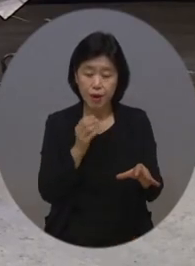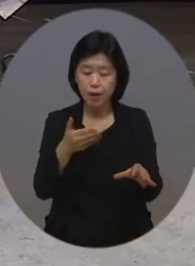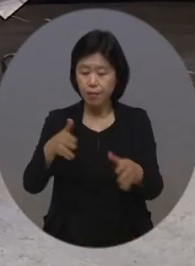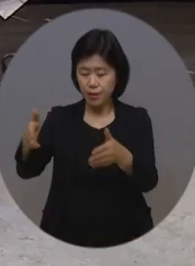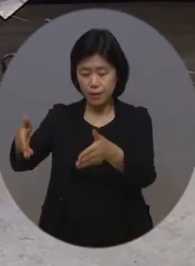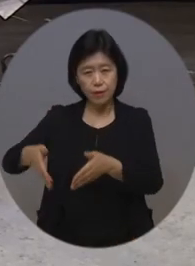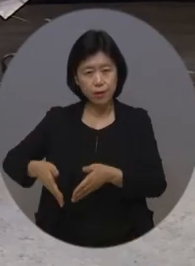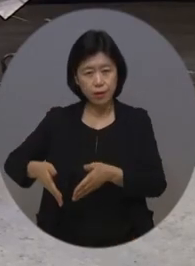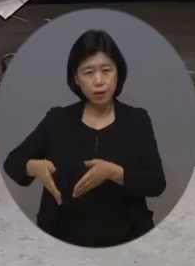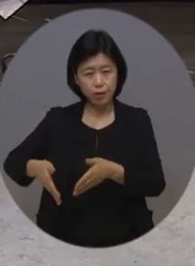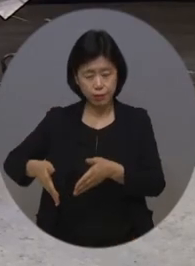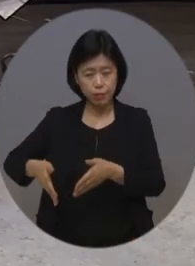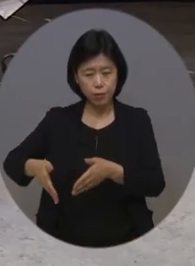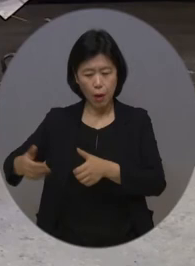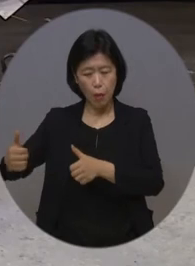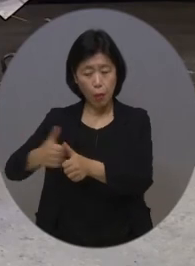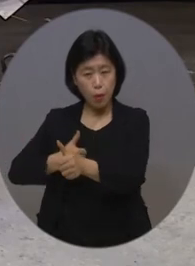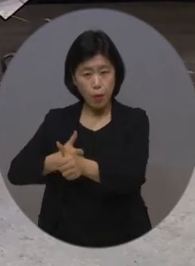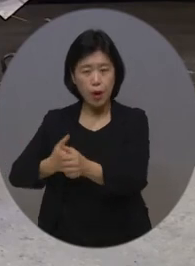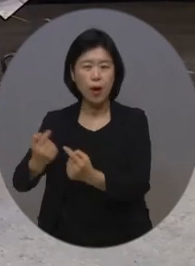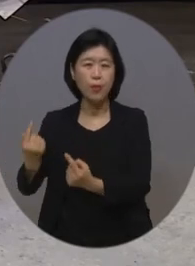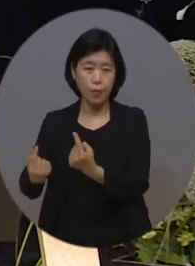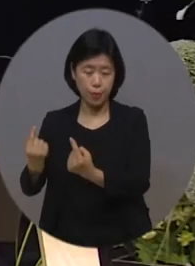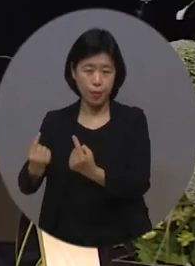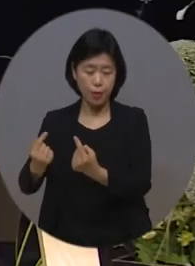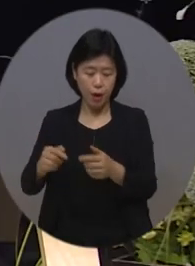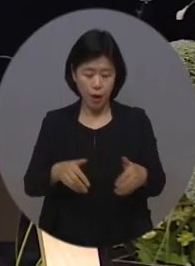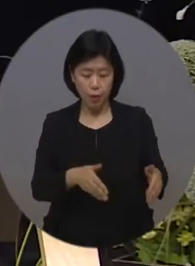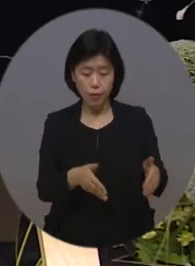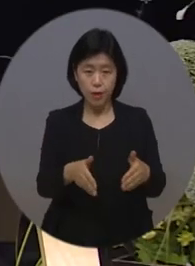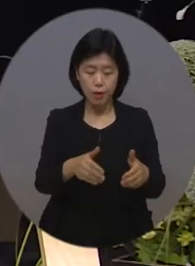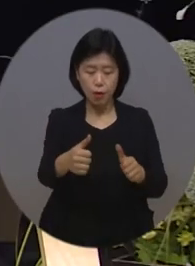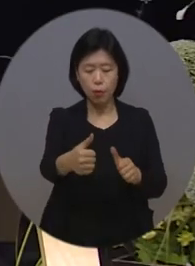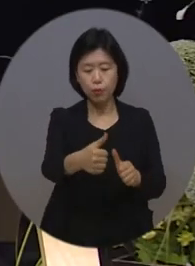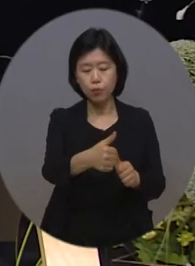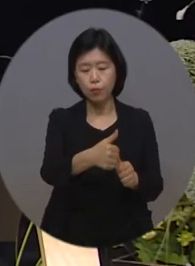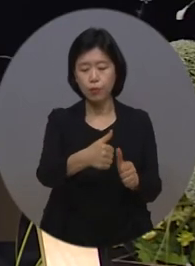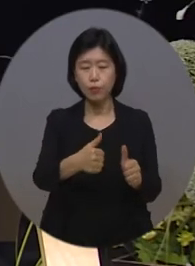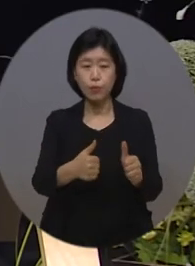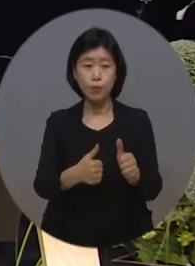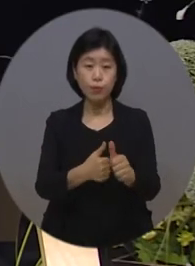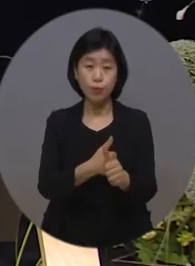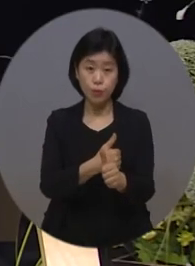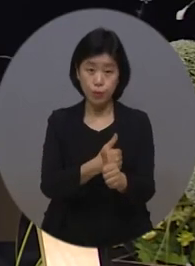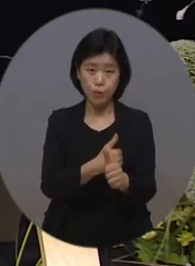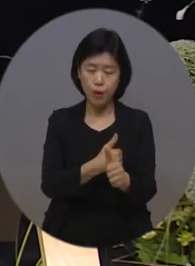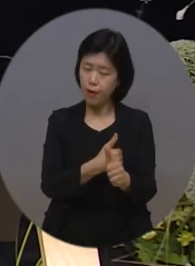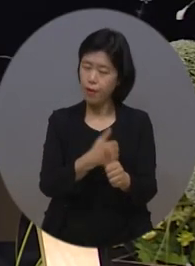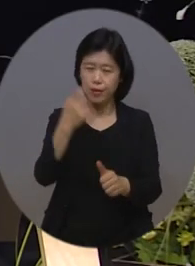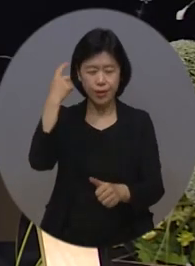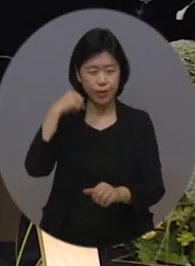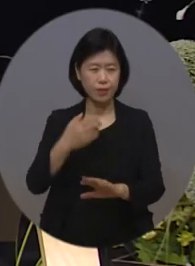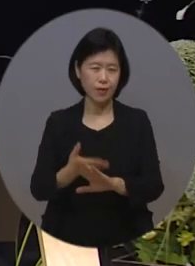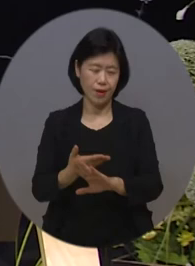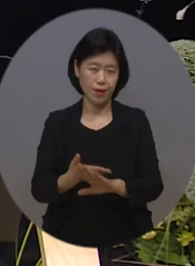느낌과 곡선에서 낯선 사람을 스치며 가졌던 느낌은 분명 다를 것입니다.